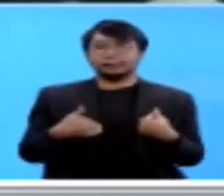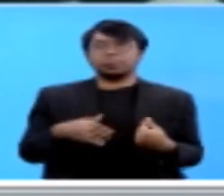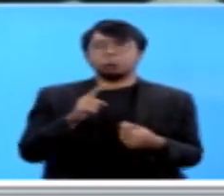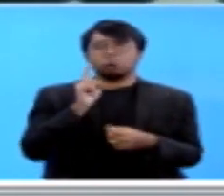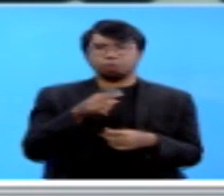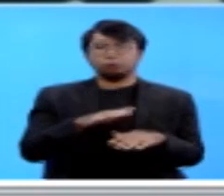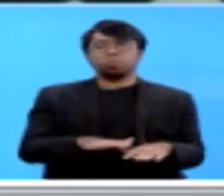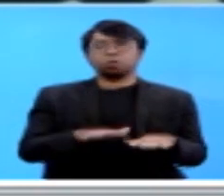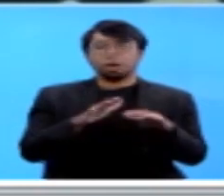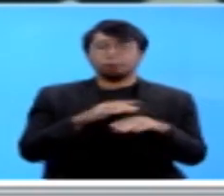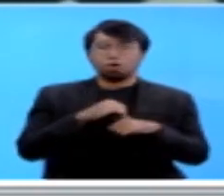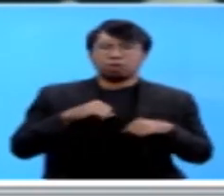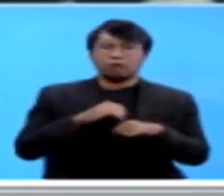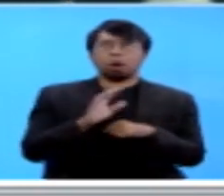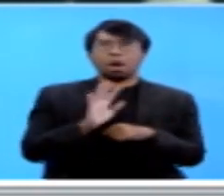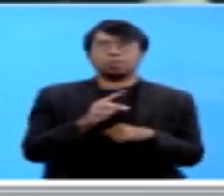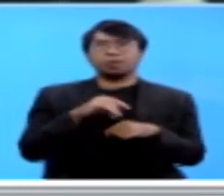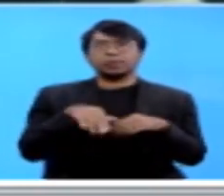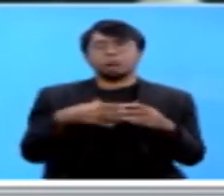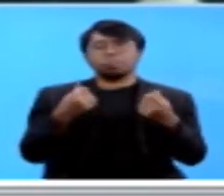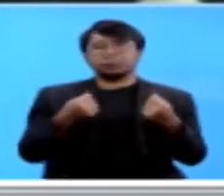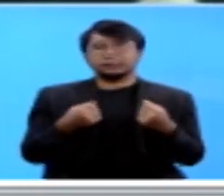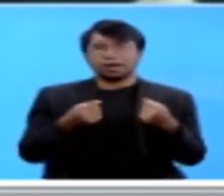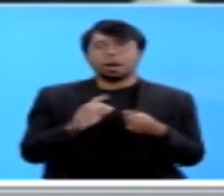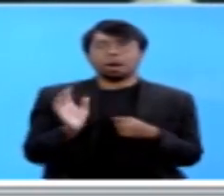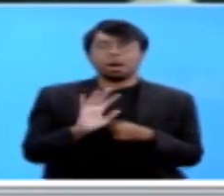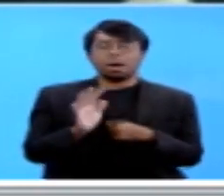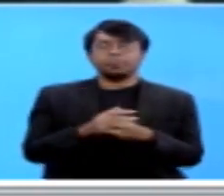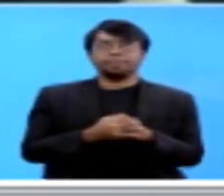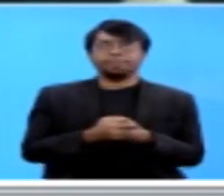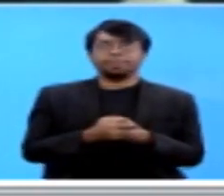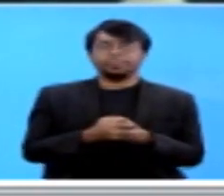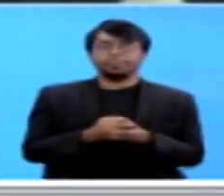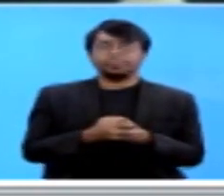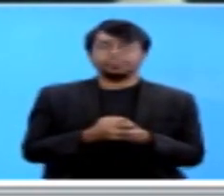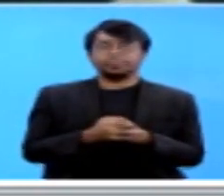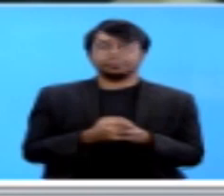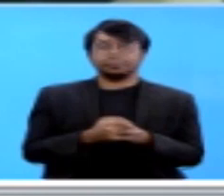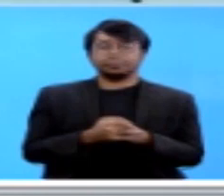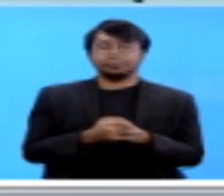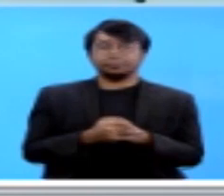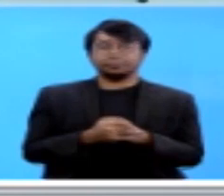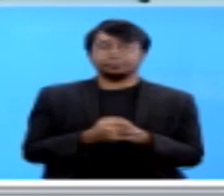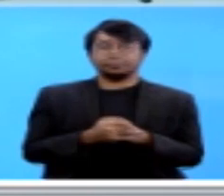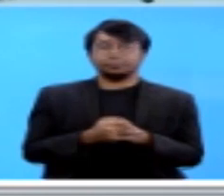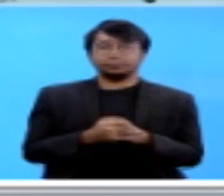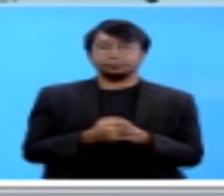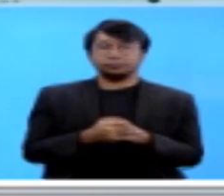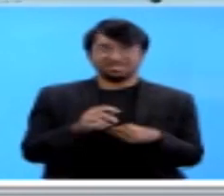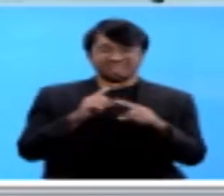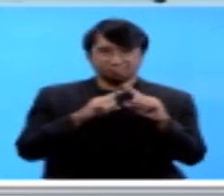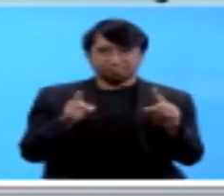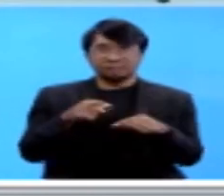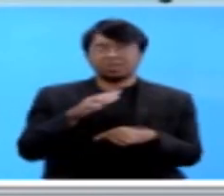tidak harus dengan yang namanya penjara, karena anak justru harus menjauhi dari penjara. Nah, namun ketika anak melakukan kesalahan dan kita ingin